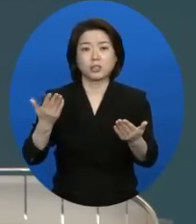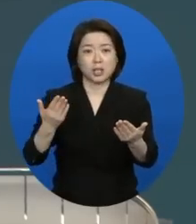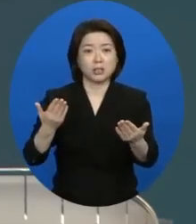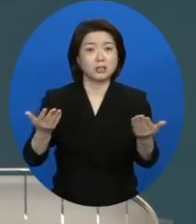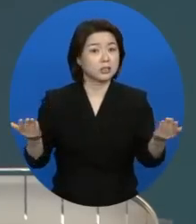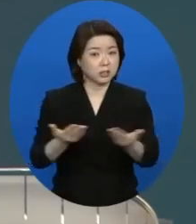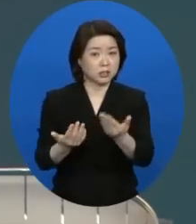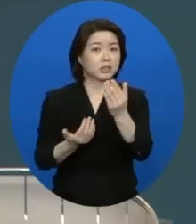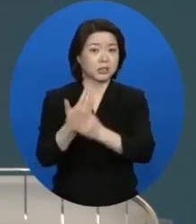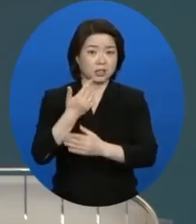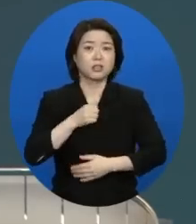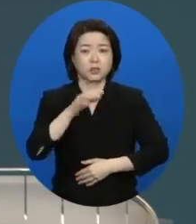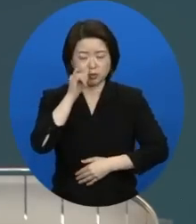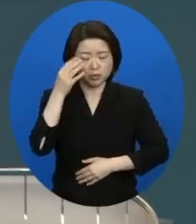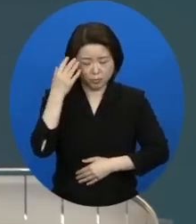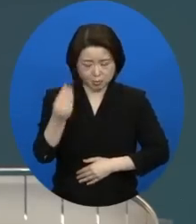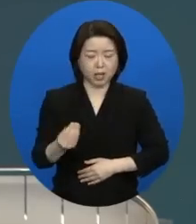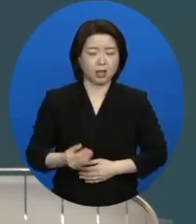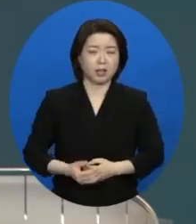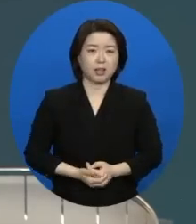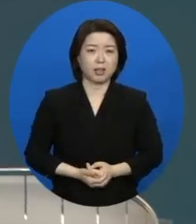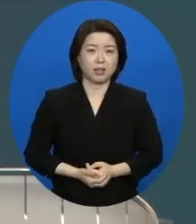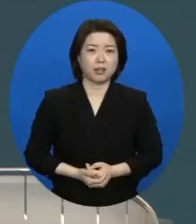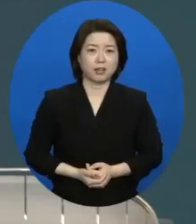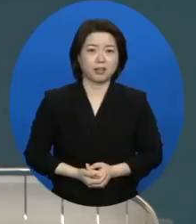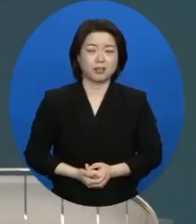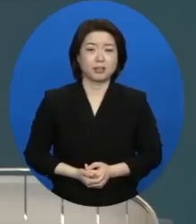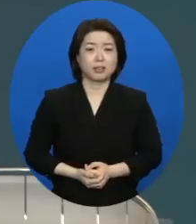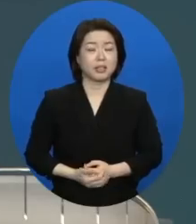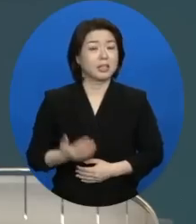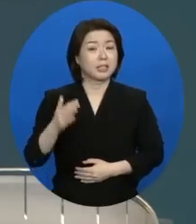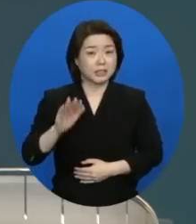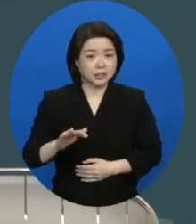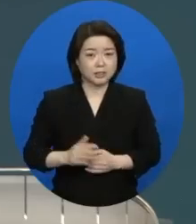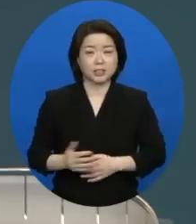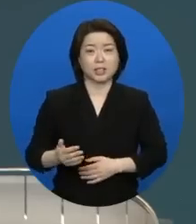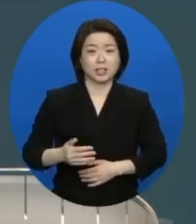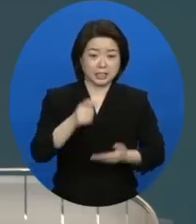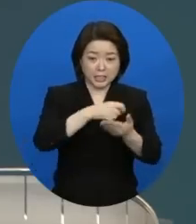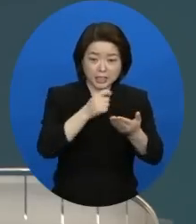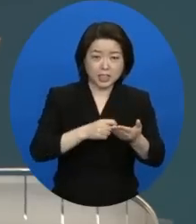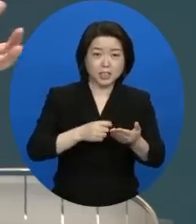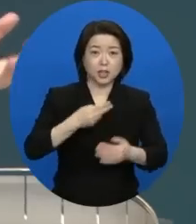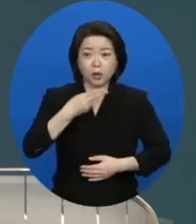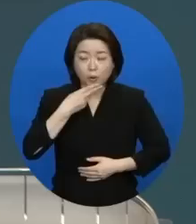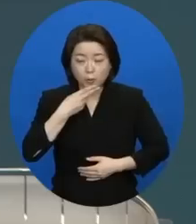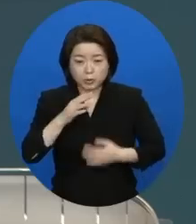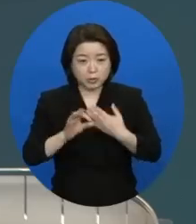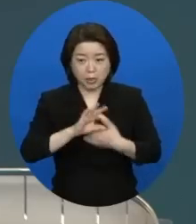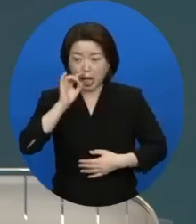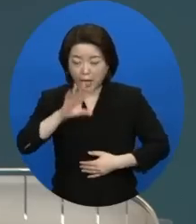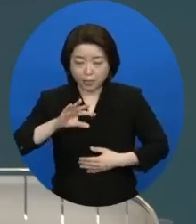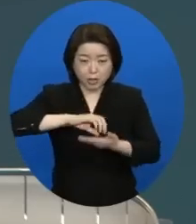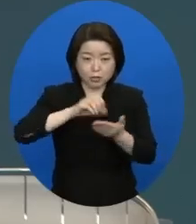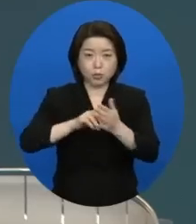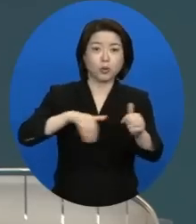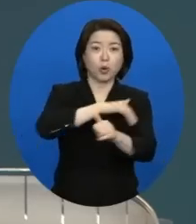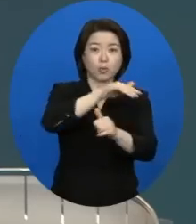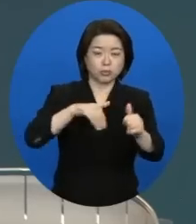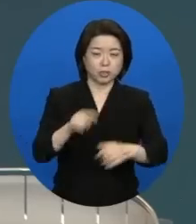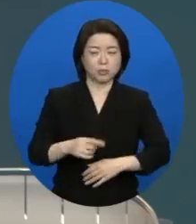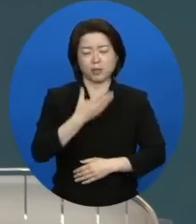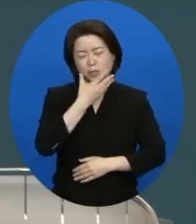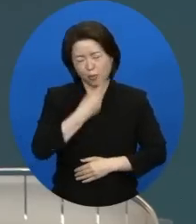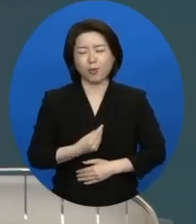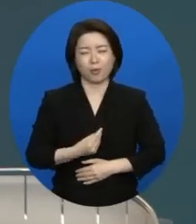일들도 벌어지는 것을 보았어요. 그런데 일기 안 쓰면 어려울 정도의 분위기면 이건